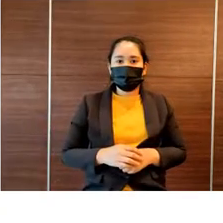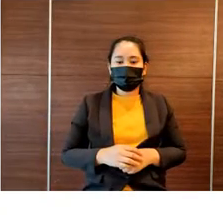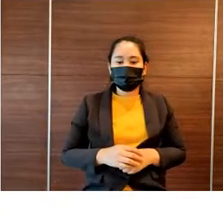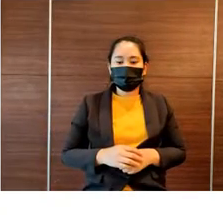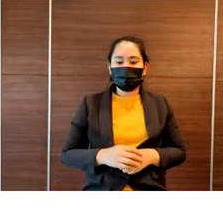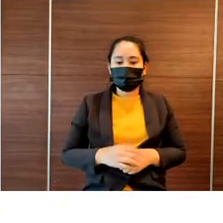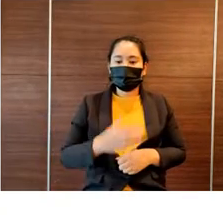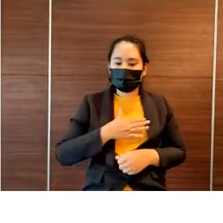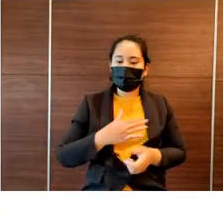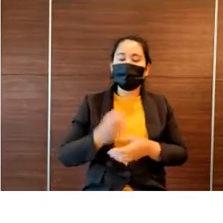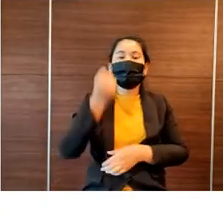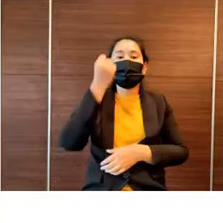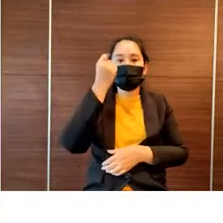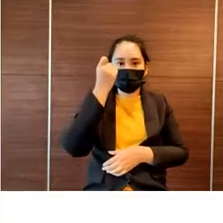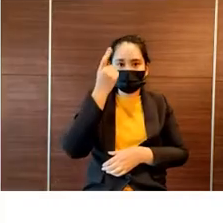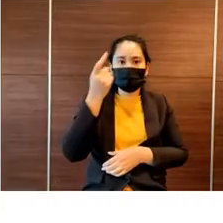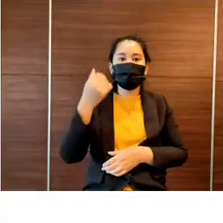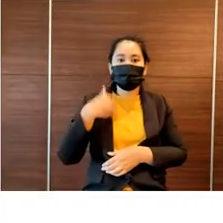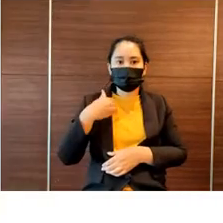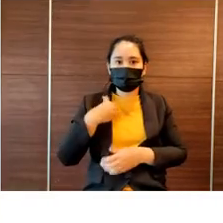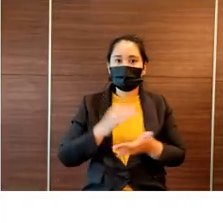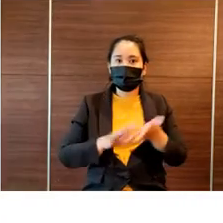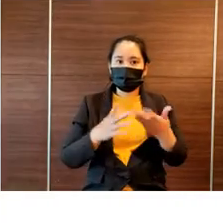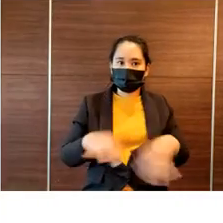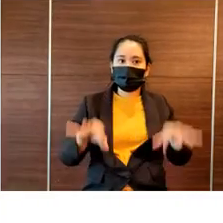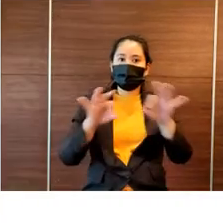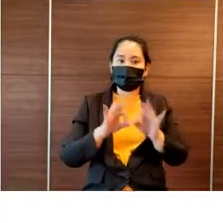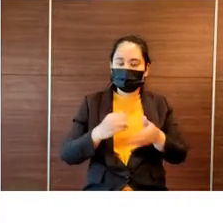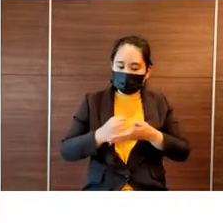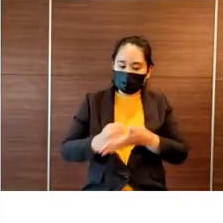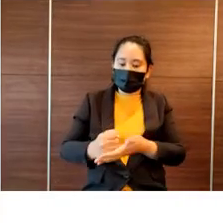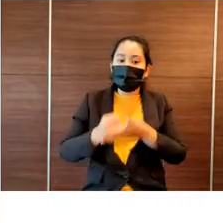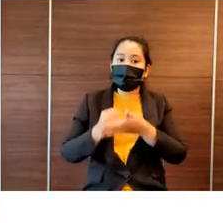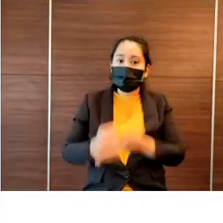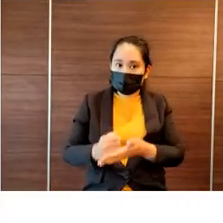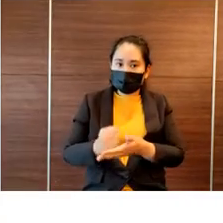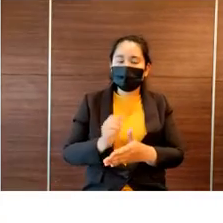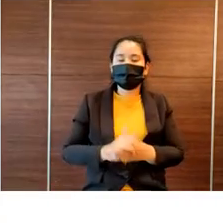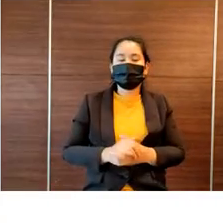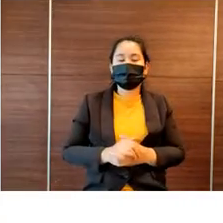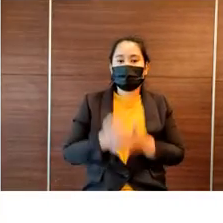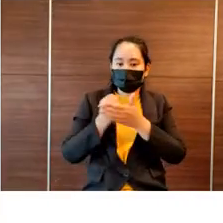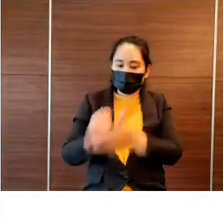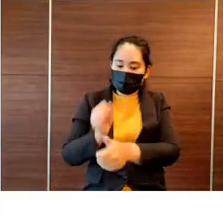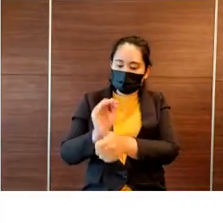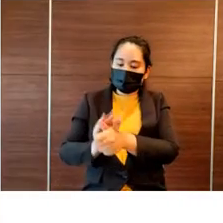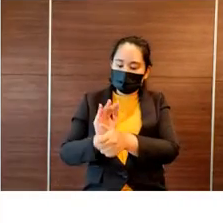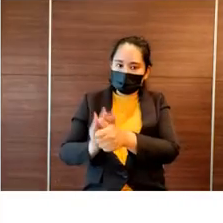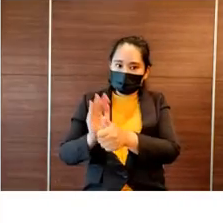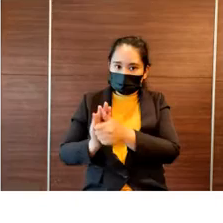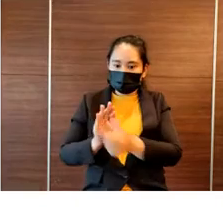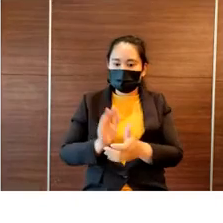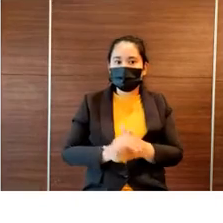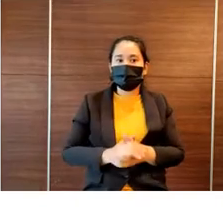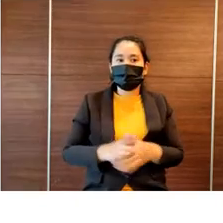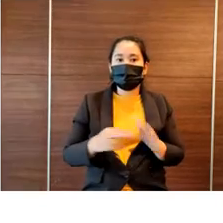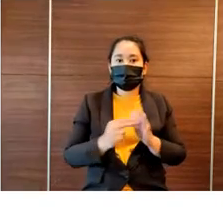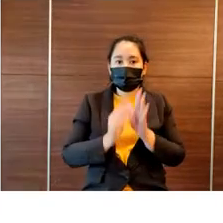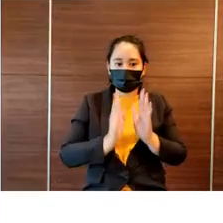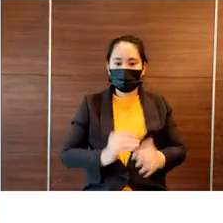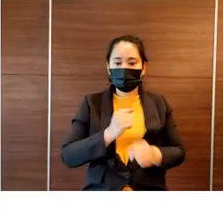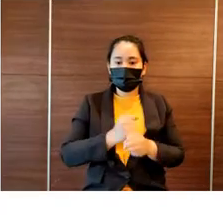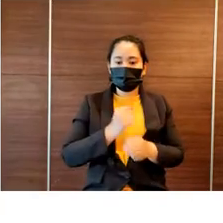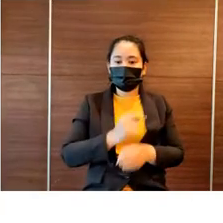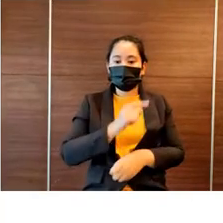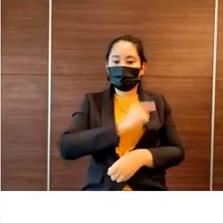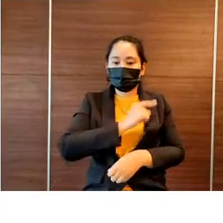เราจะเข้าใจคนแล้วเราอยู่ในหน้าที่ช่วยเหลือเขาอะคนที่ทำหน้าที่จะก